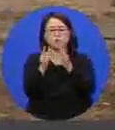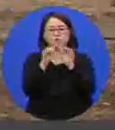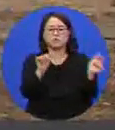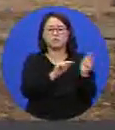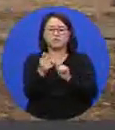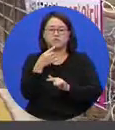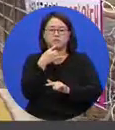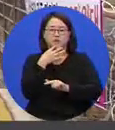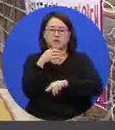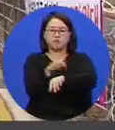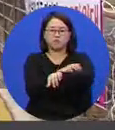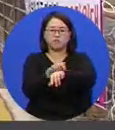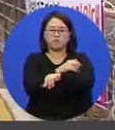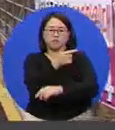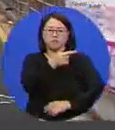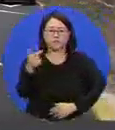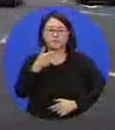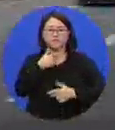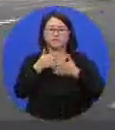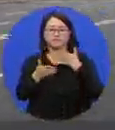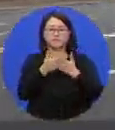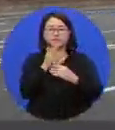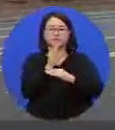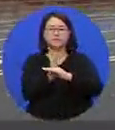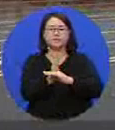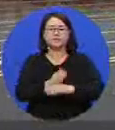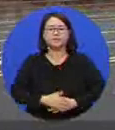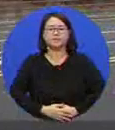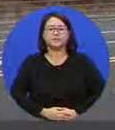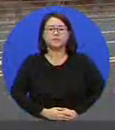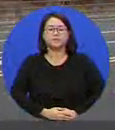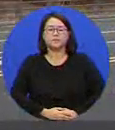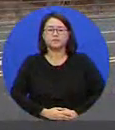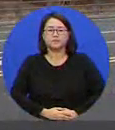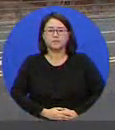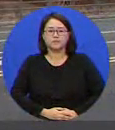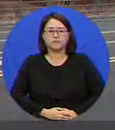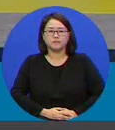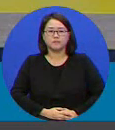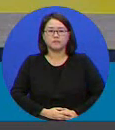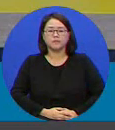불편을 겪고 있습니다. JTB 뉴스 김철호입니다.